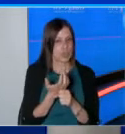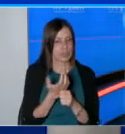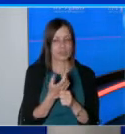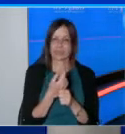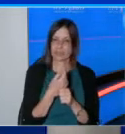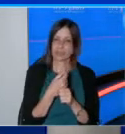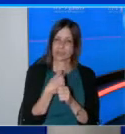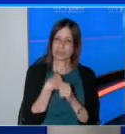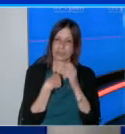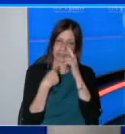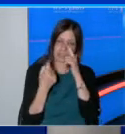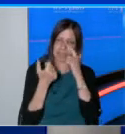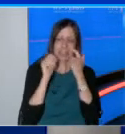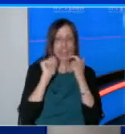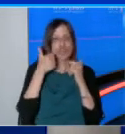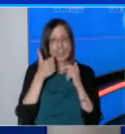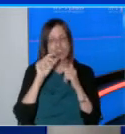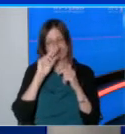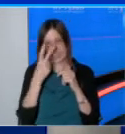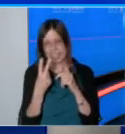אני כמעט הראשונה או השנייה